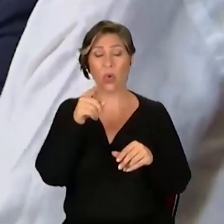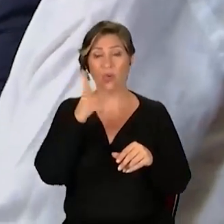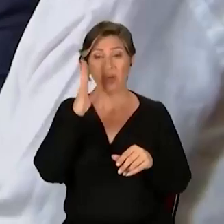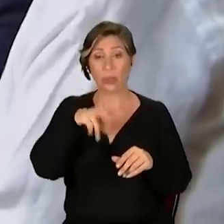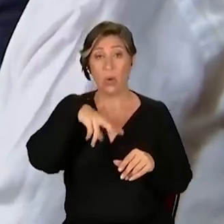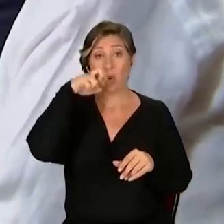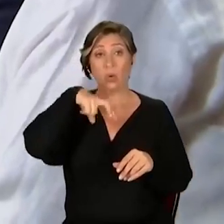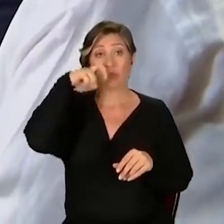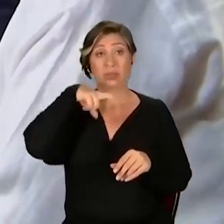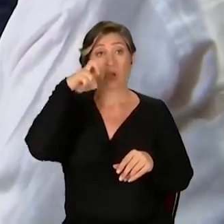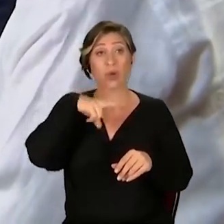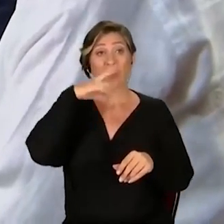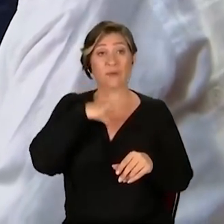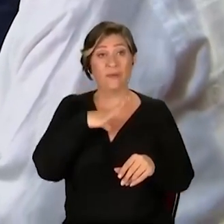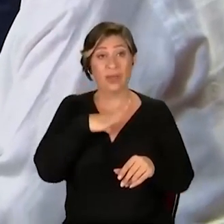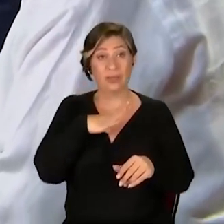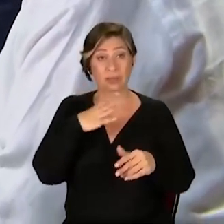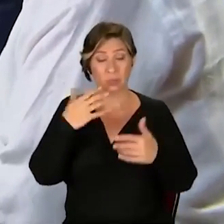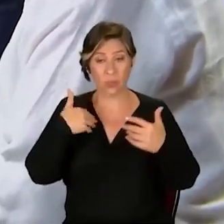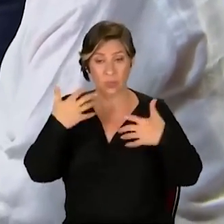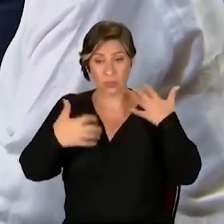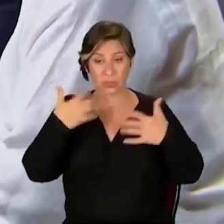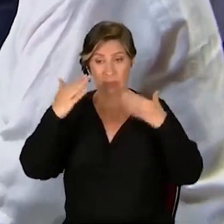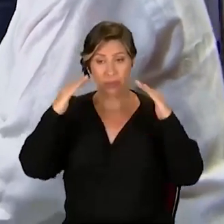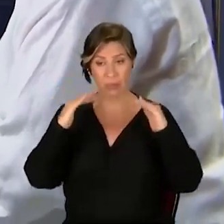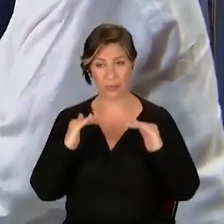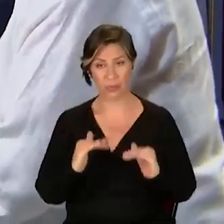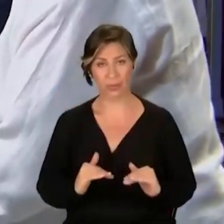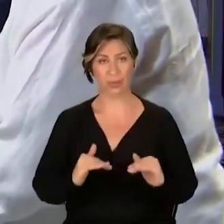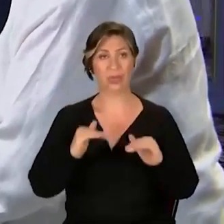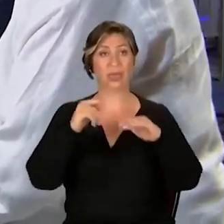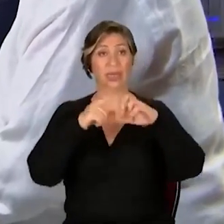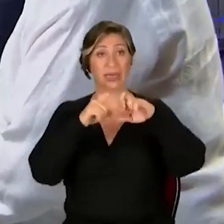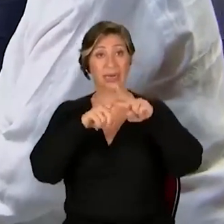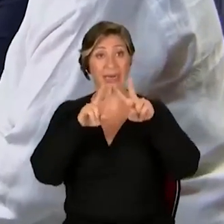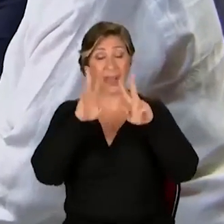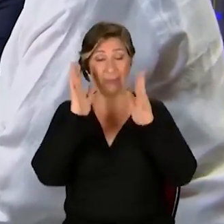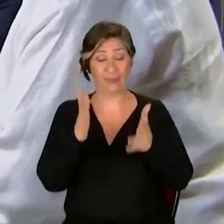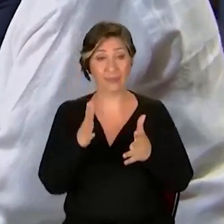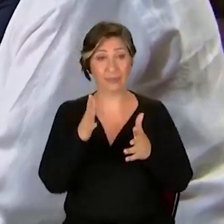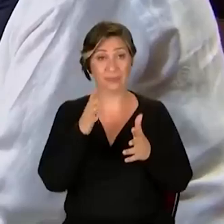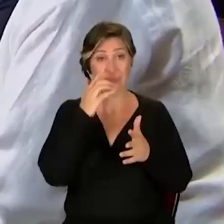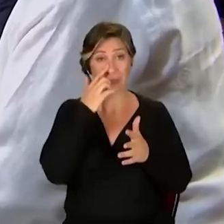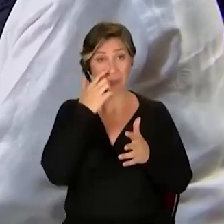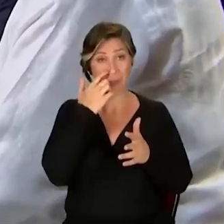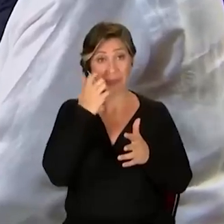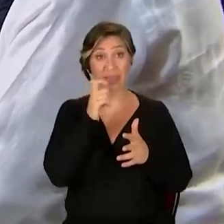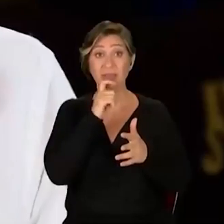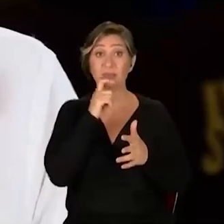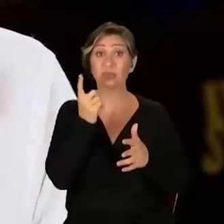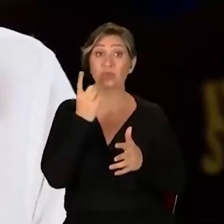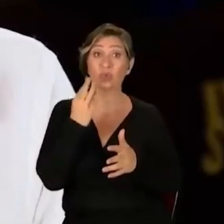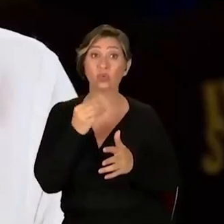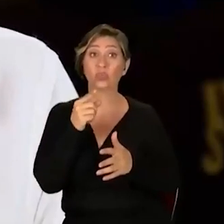çok düşer. Metabolizması da düşer, oksijen evet. düşer. Evet, REM işte yani en fazla oksijeni. Çok yanlış bir şey oluyor çünkü